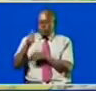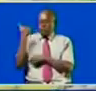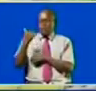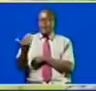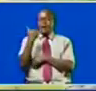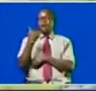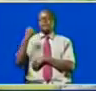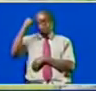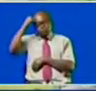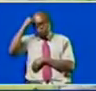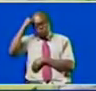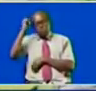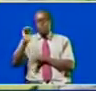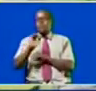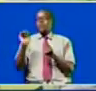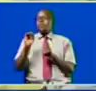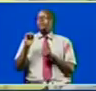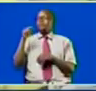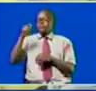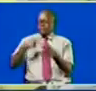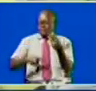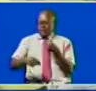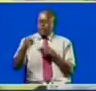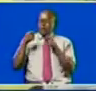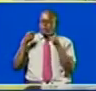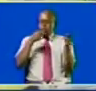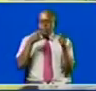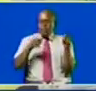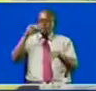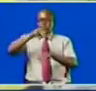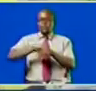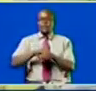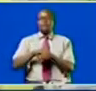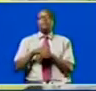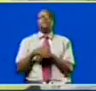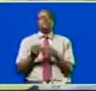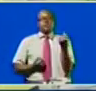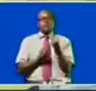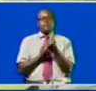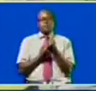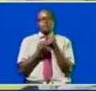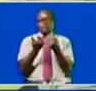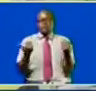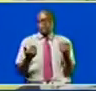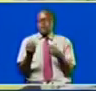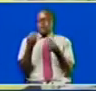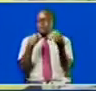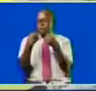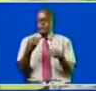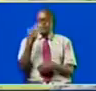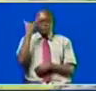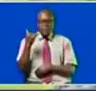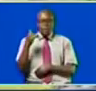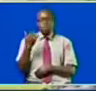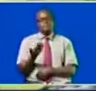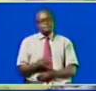na mtu ulisoma ama hukusoma. Inanibidi niuze hizi miwa nipate angalau chakula cha watoto cha siku. Kwa sababu